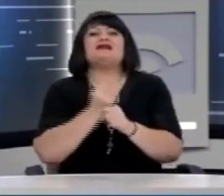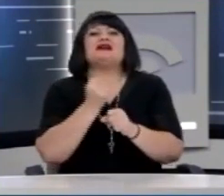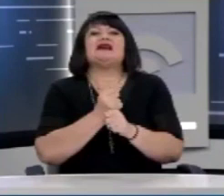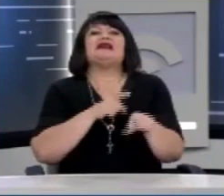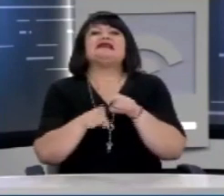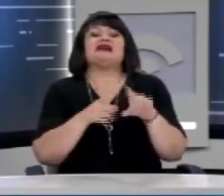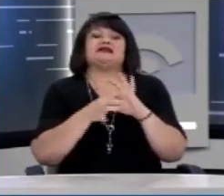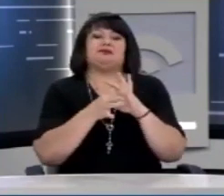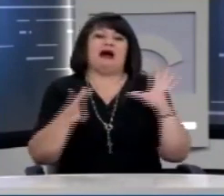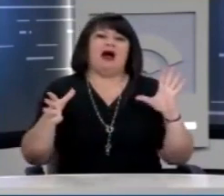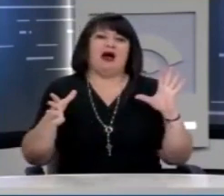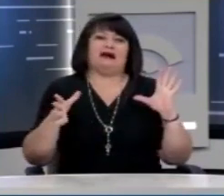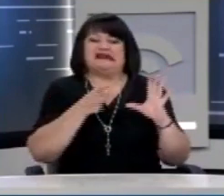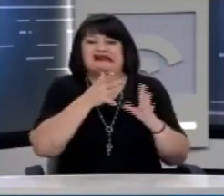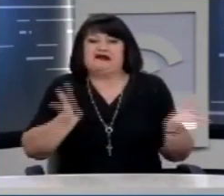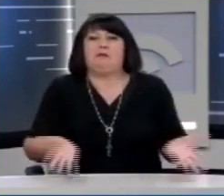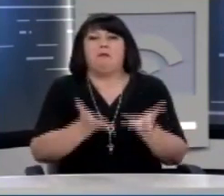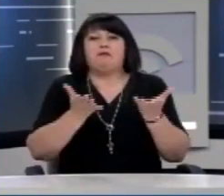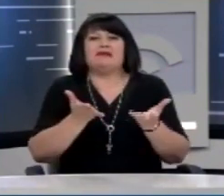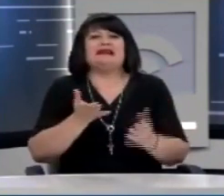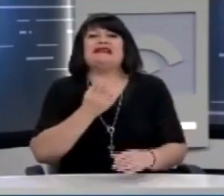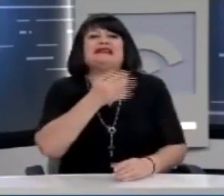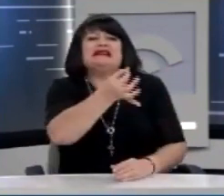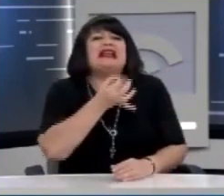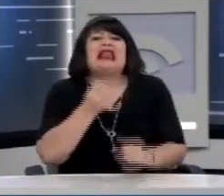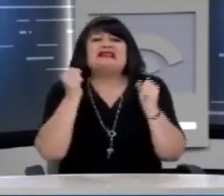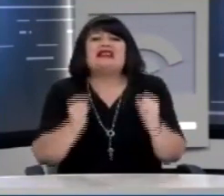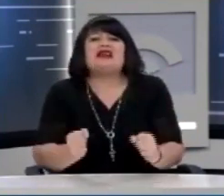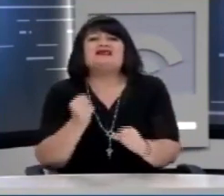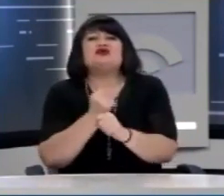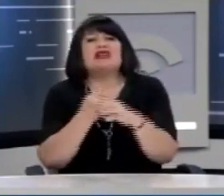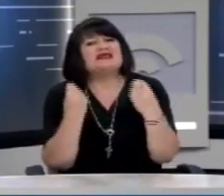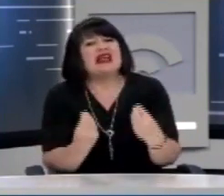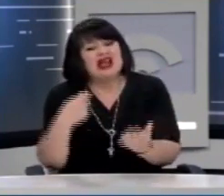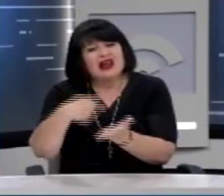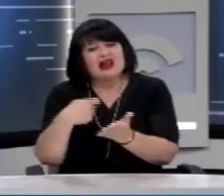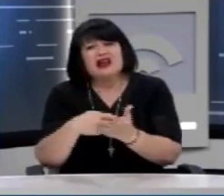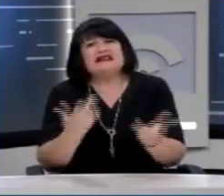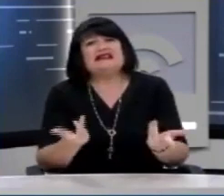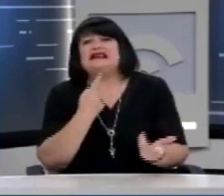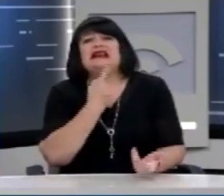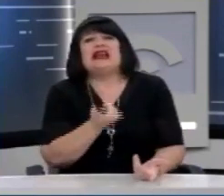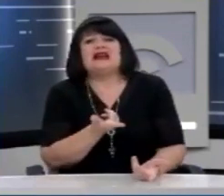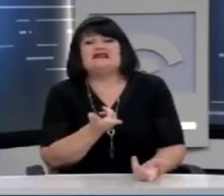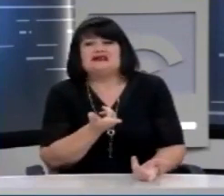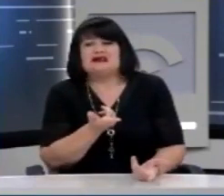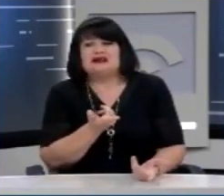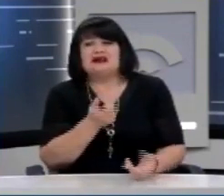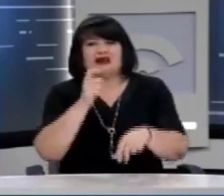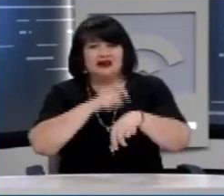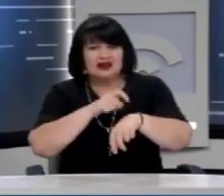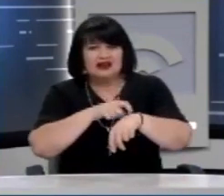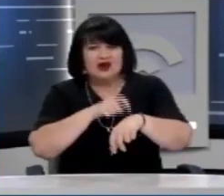κυριολεκτικά ξεχαρβαλωθεί. Για ποιες καλοπληρωμένες θέσεις εργασίας κάνετε λόγο? Και την ίδια ώρα έχουν